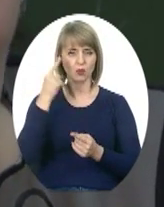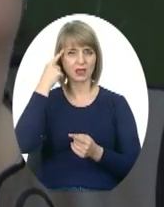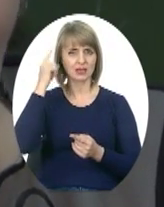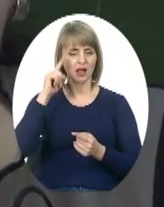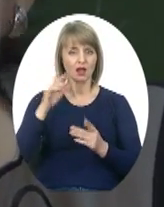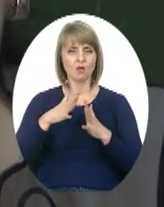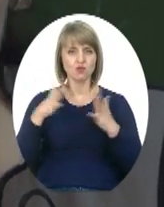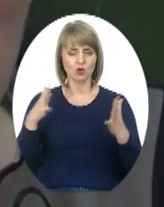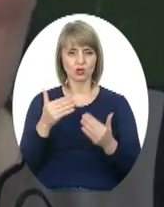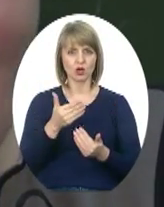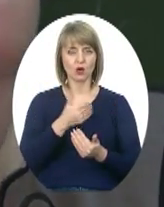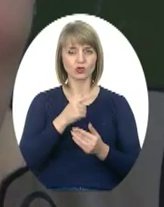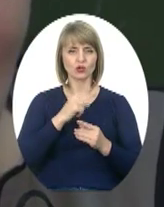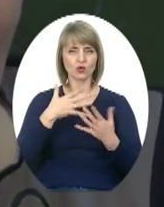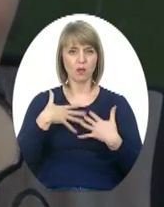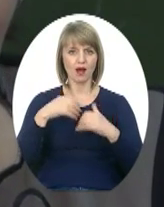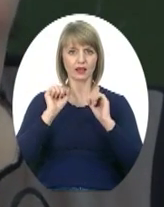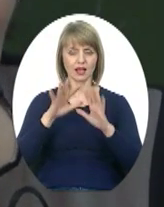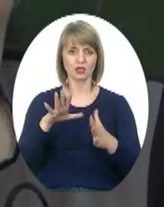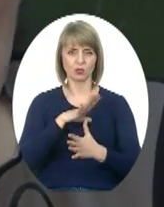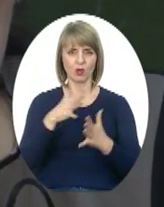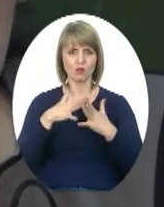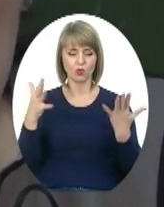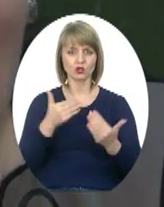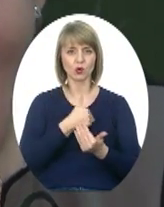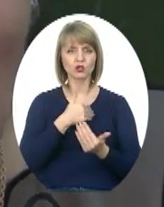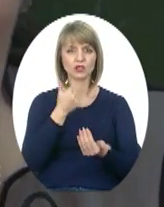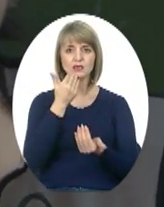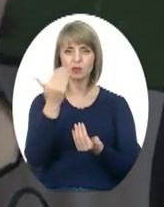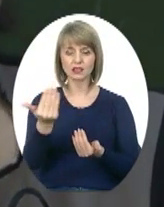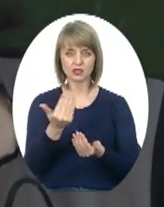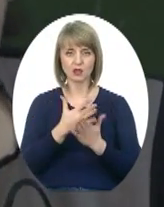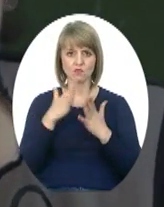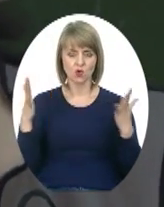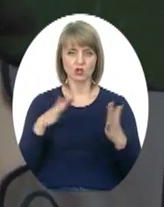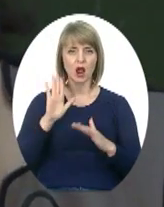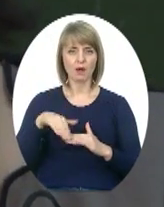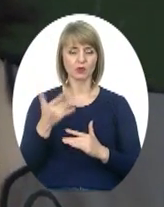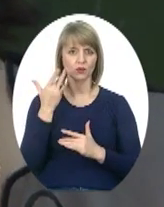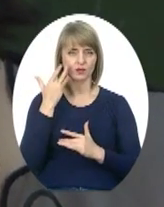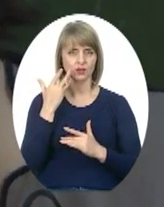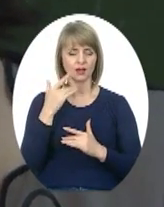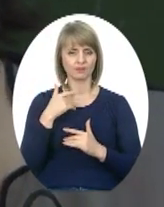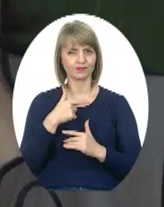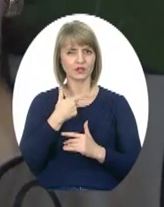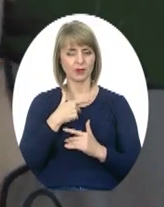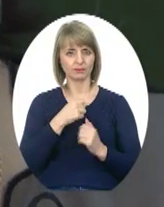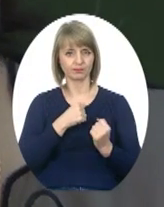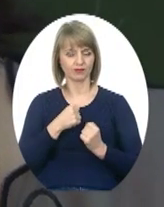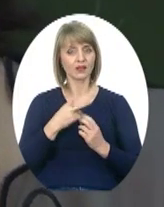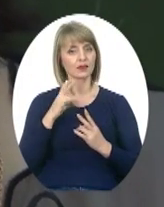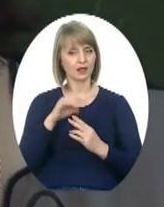знали больше. Хочется, чтобы отдачи было от них больше. Хочется спросить с них больше. А потом всегда себя одергиваешь.